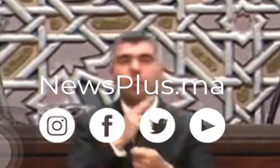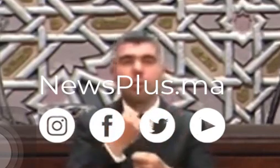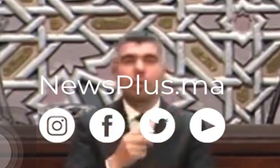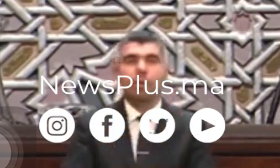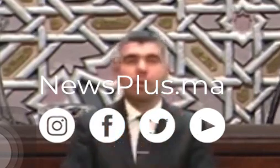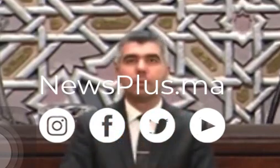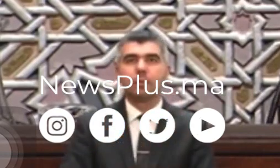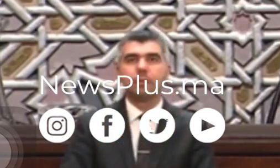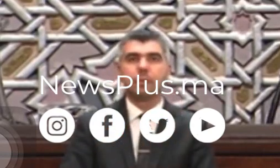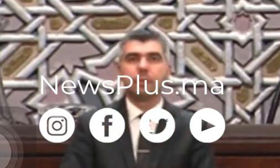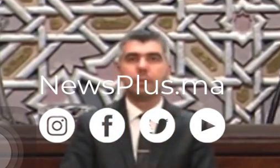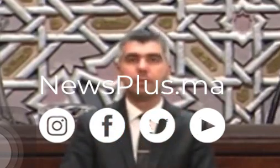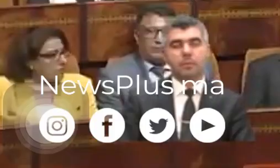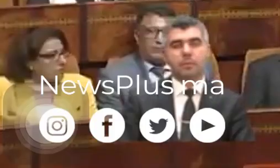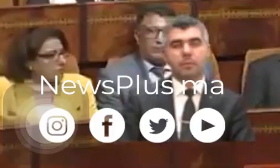واضحين.